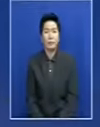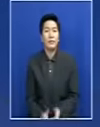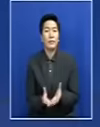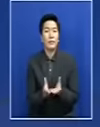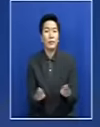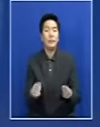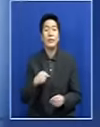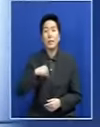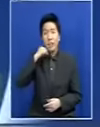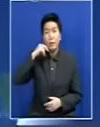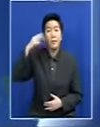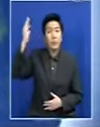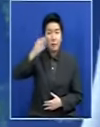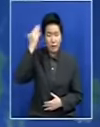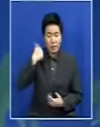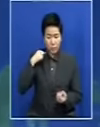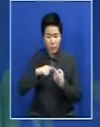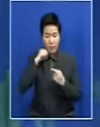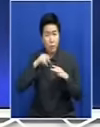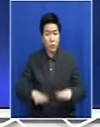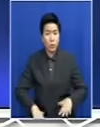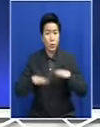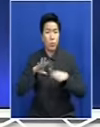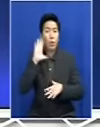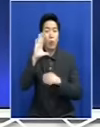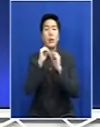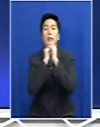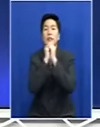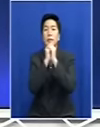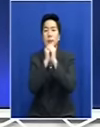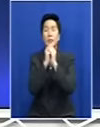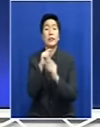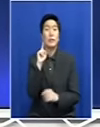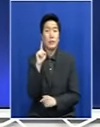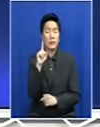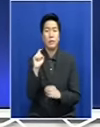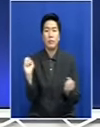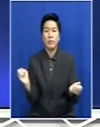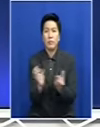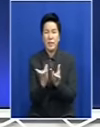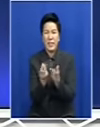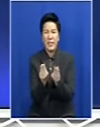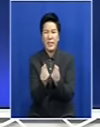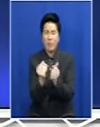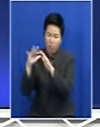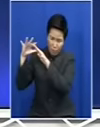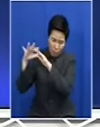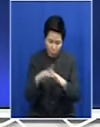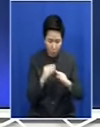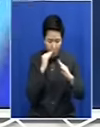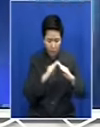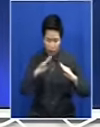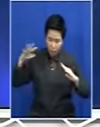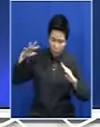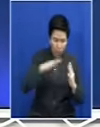ดินน้ำลมฟ้าพยากรณ์วันนี้คงก่อติดสถานการณ์น้ำท่วมในมณฑลยูนนานทางตะวันตกเฉียงใต้ของประเทศจีนนะครับส่งผลให้เกิดดินโคลนถล่มทำให้บ้านเรือน